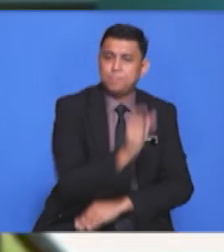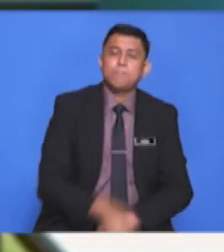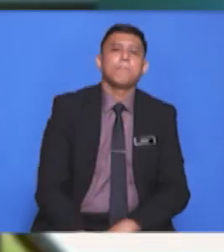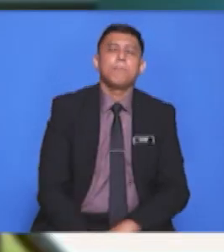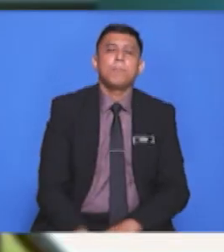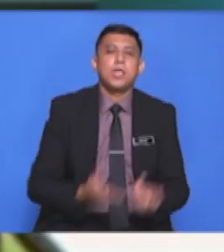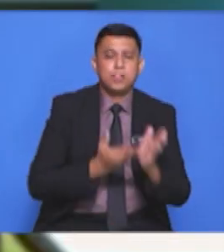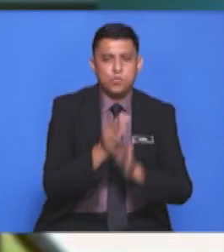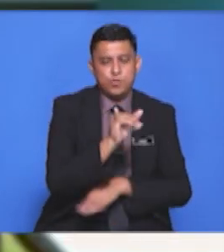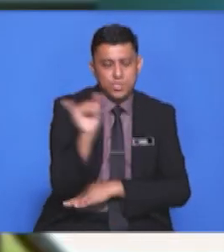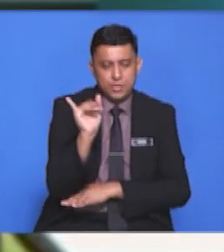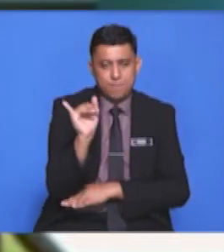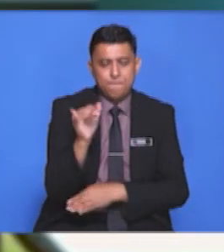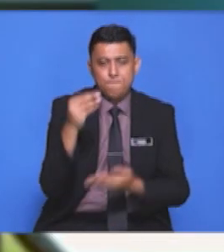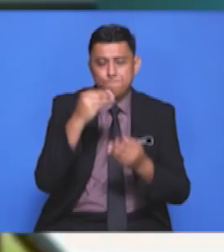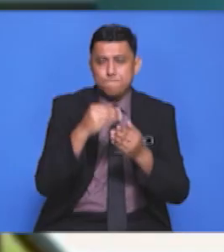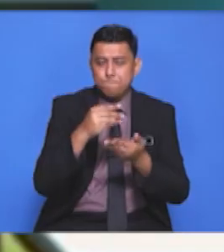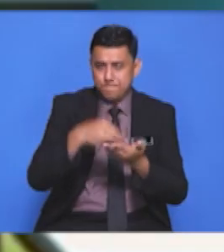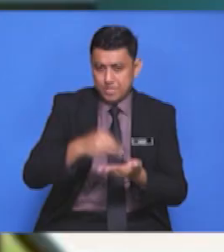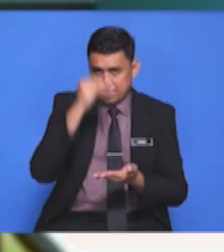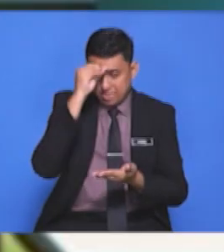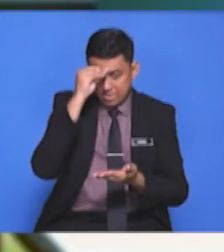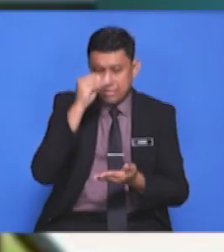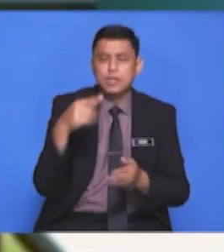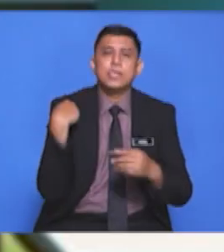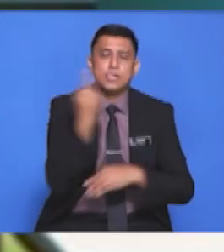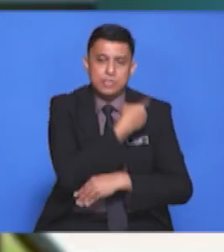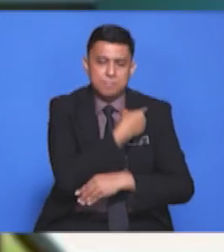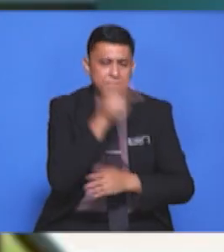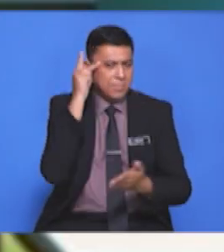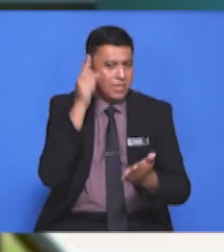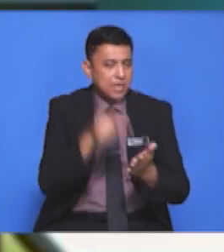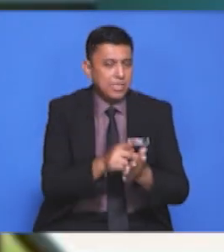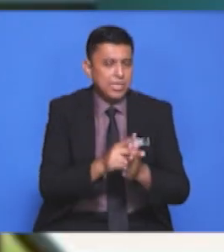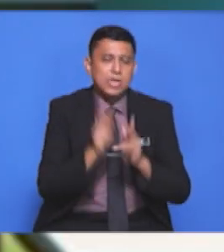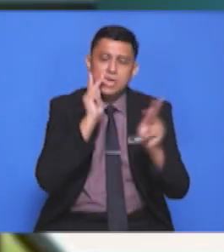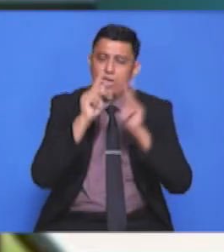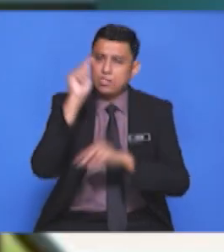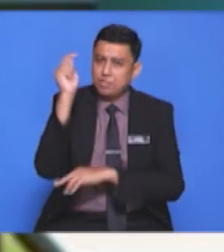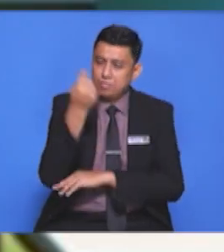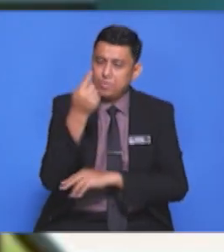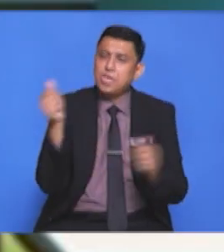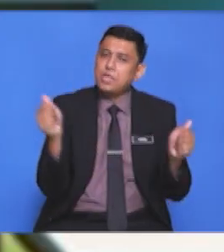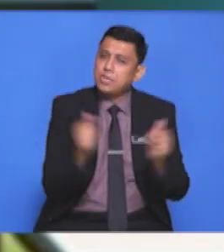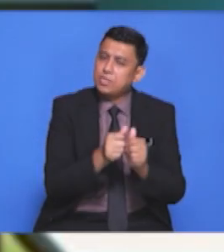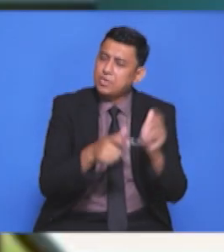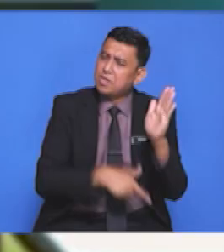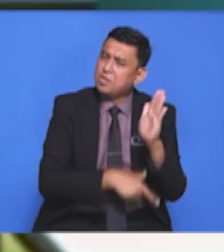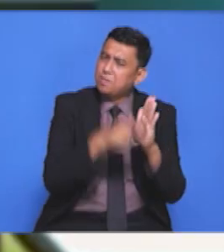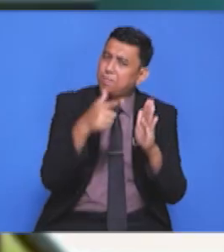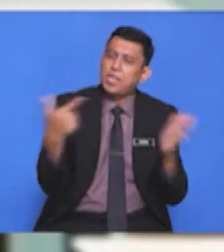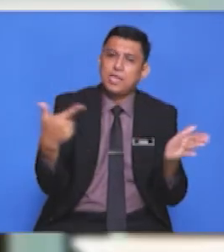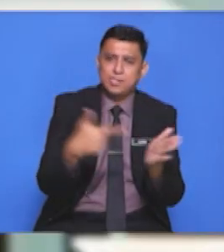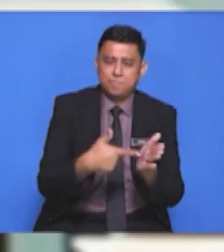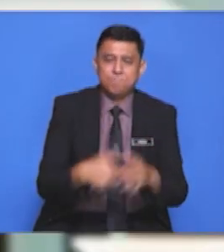kita the Agan pelajaran kita dengan mengenali kate Tunggal dengan lebih mendalam